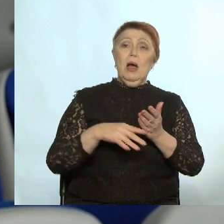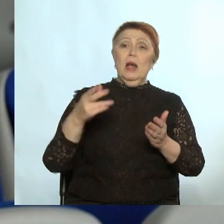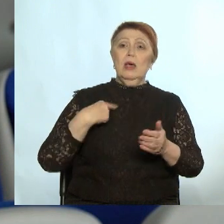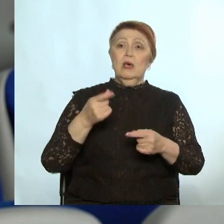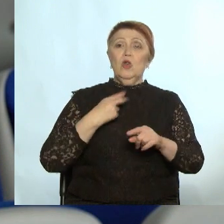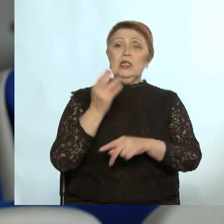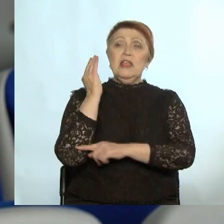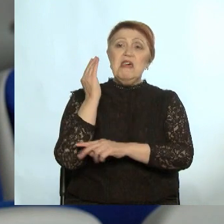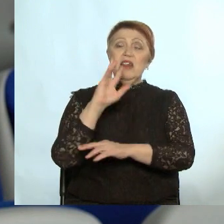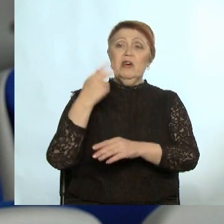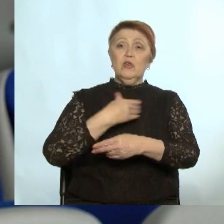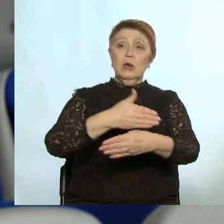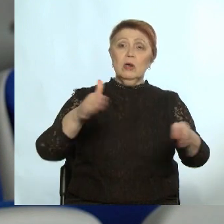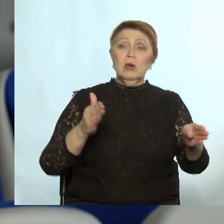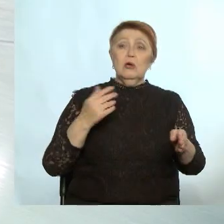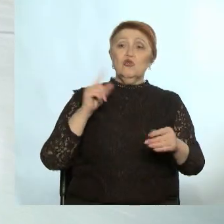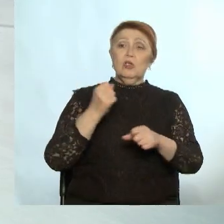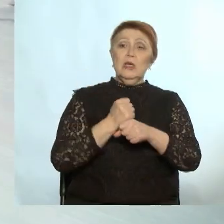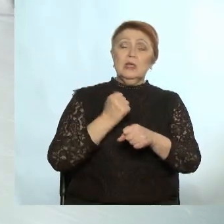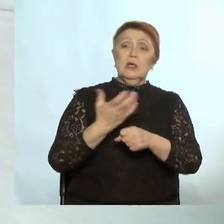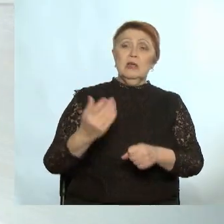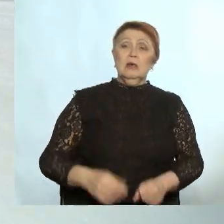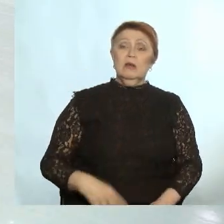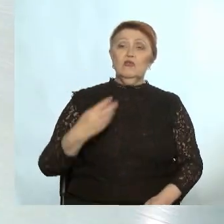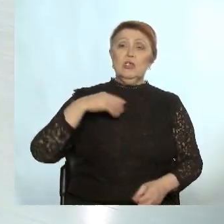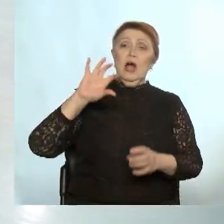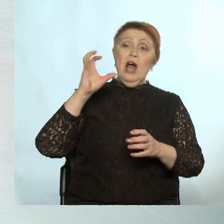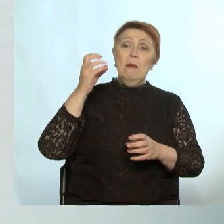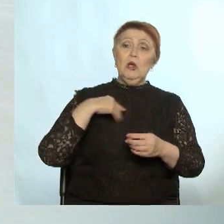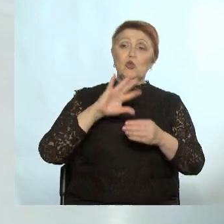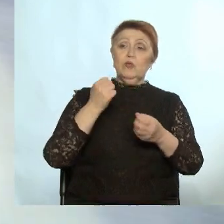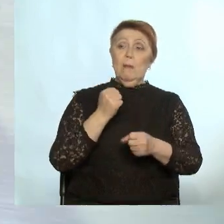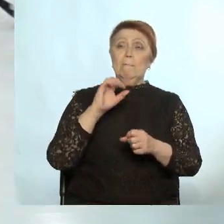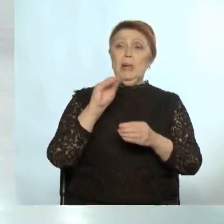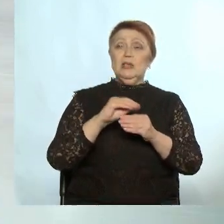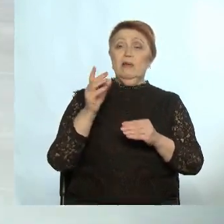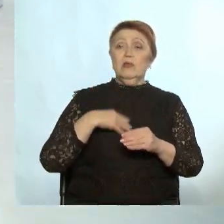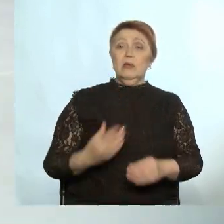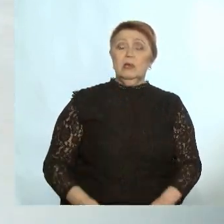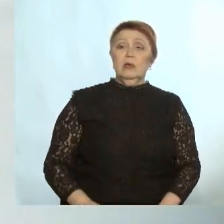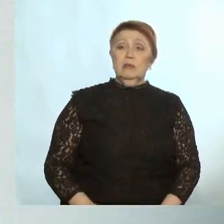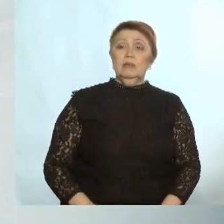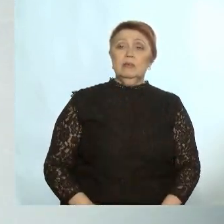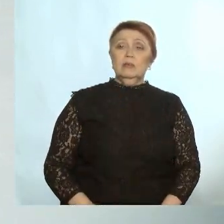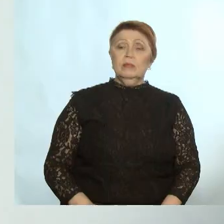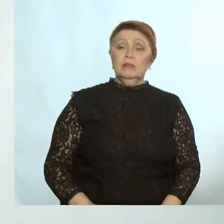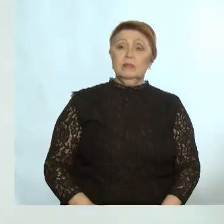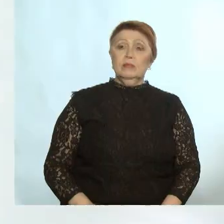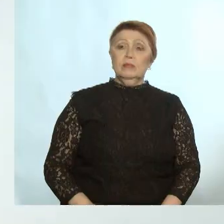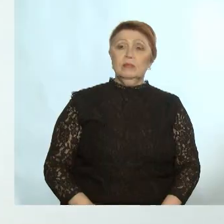коробке залатать дыры, допустим, эти, да, где-то там вышка, чтобы приехала лампочку вкрутить наверх. То есть, ну, с миру по нитке, или как говорится, да, голому